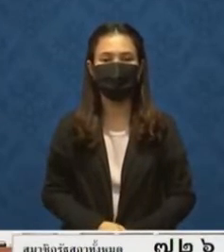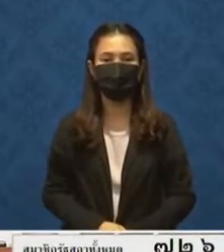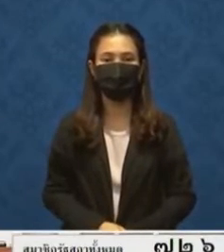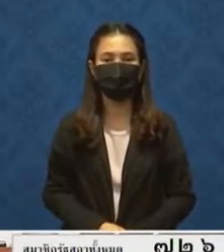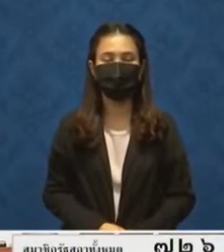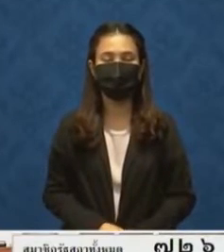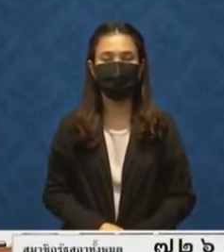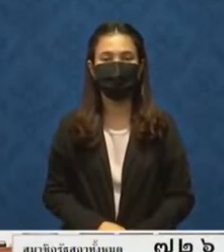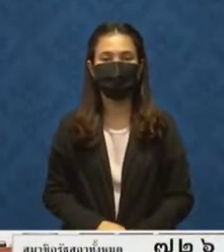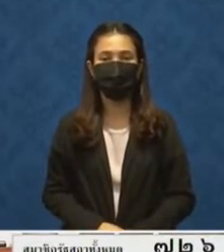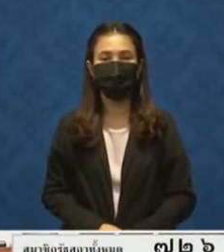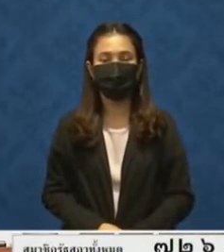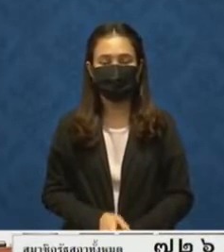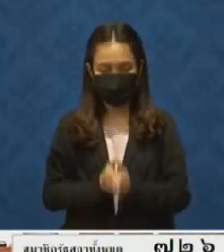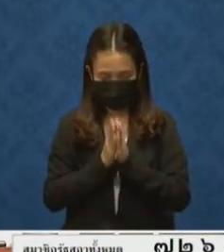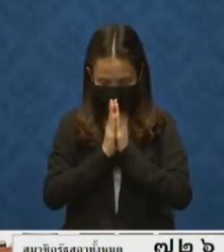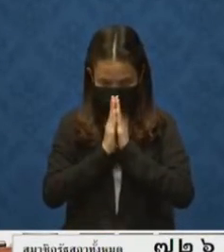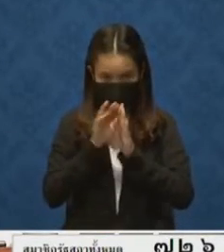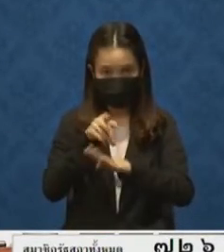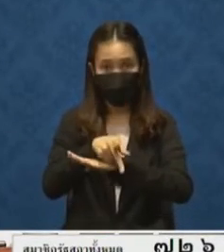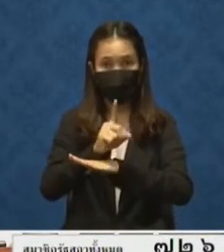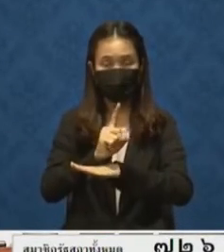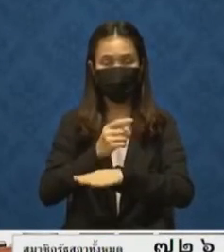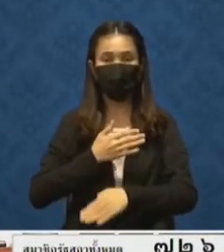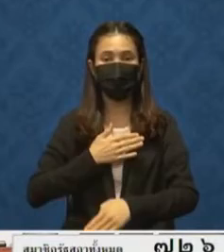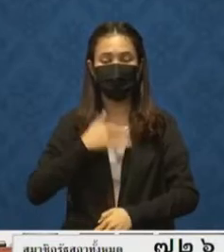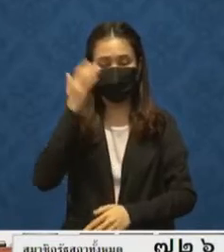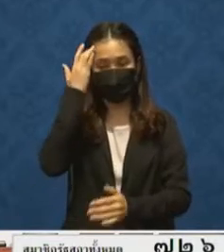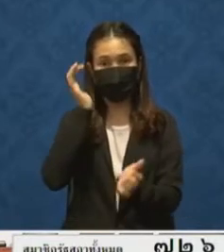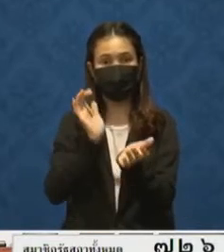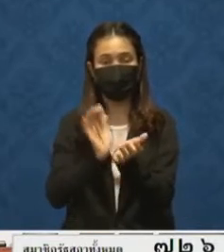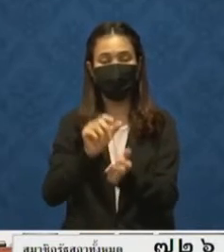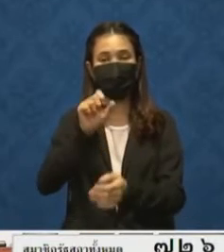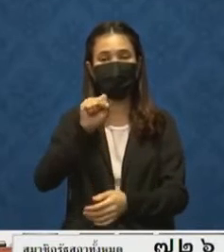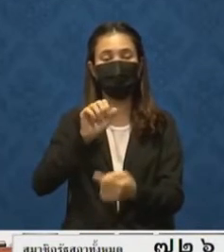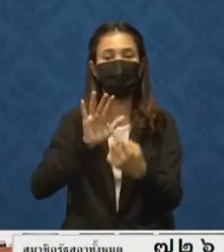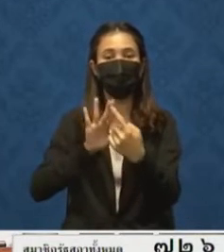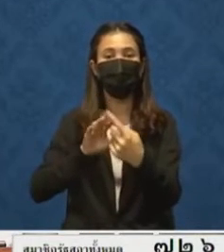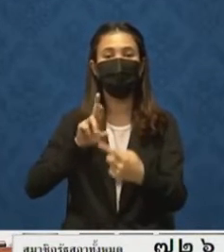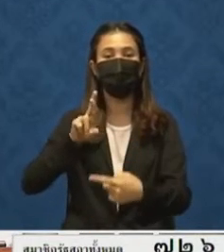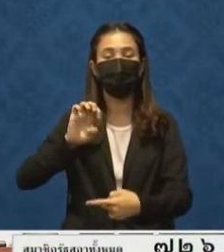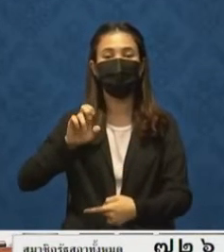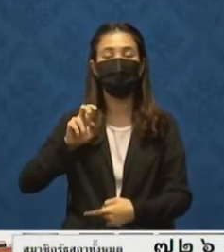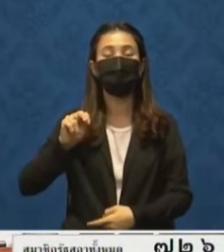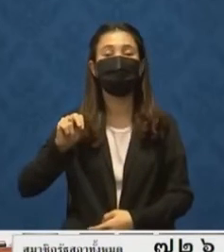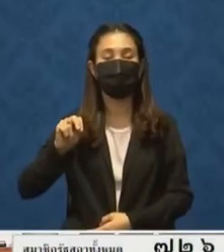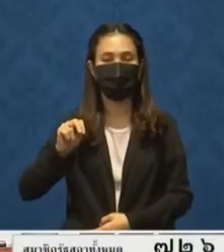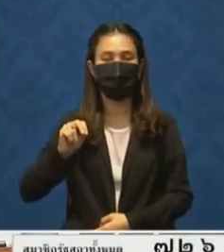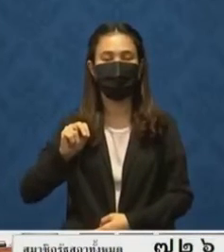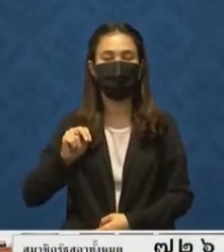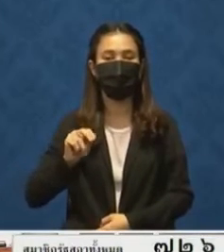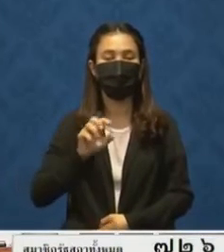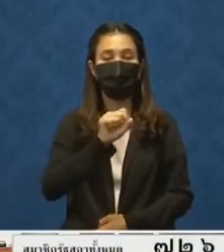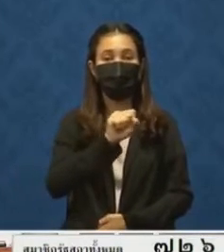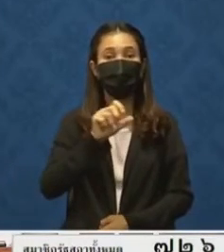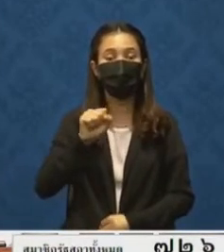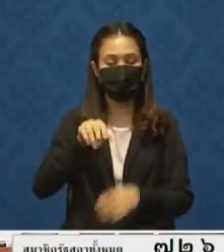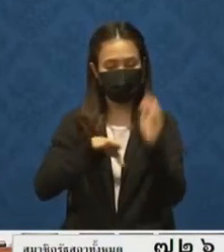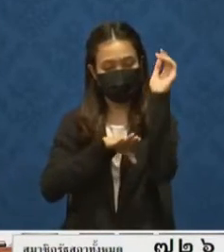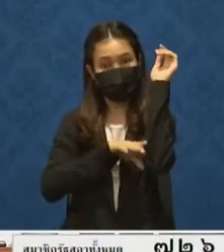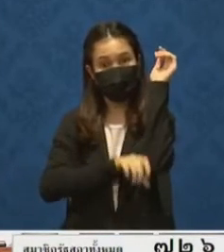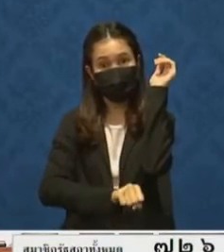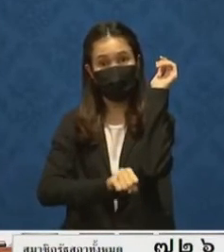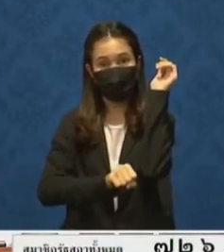ข้าบเนีนท่าน ประทานที่ขอรบก็ผมพนตรวจตี สลิทธบราเล สมาชิสภาผู้แถน รัศดอนจัหวดทรงคลา